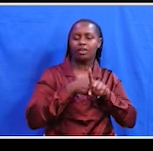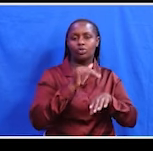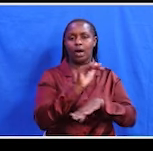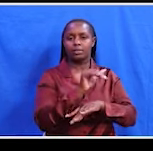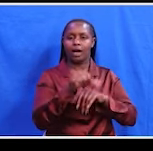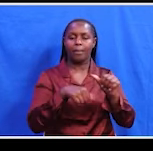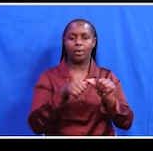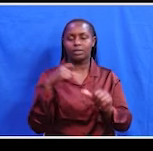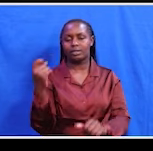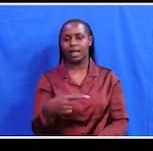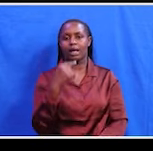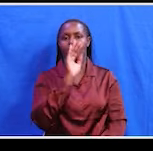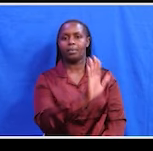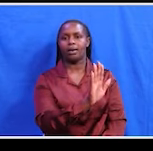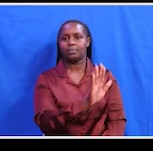wanauliza haki yao.